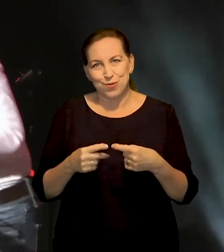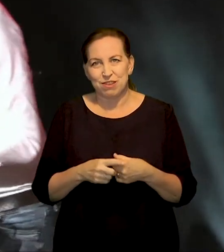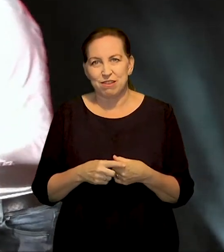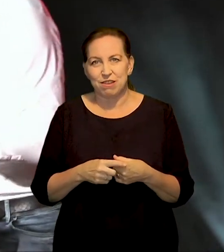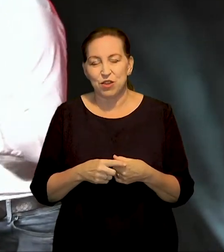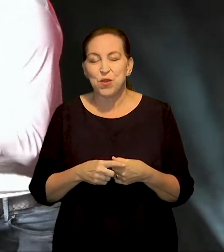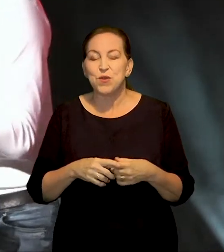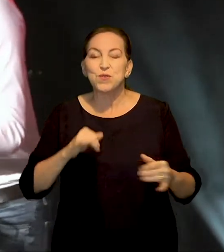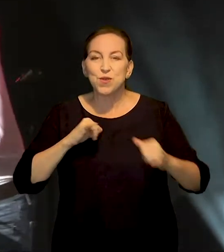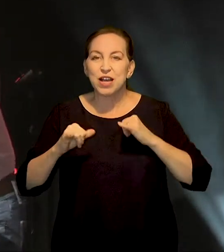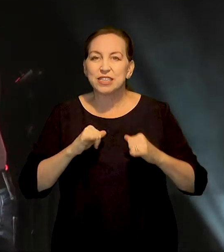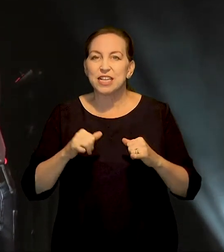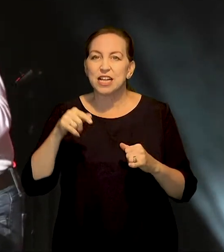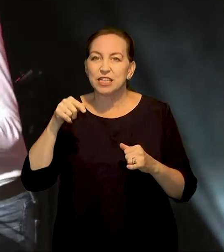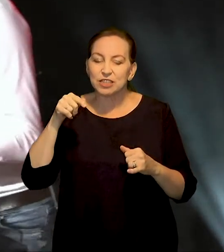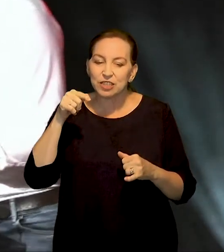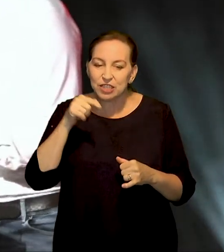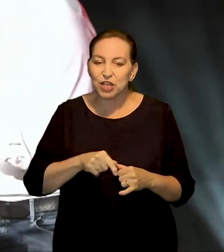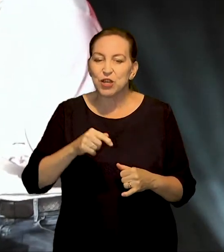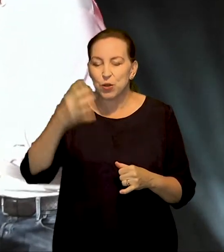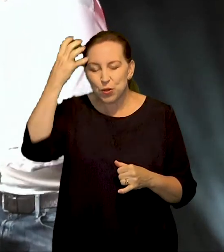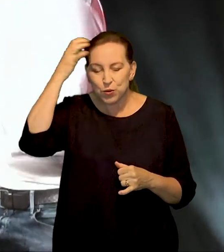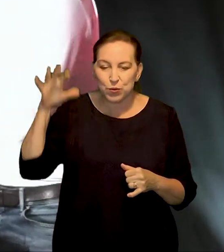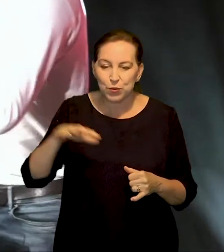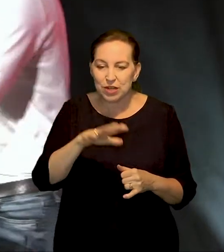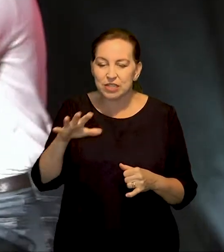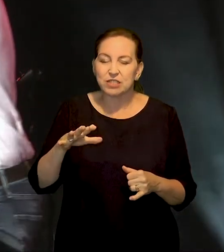inni werbowani i dopiero przyszli na tą 17.